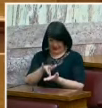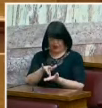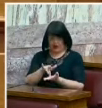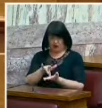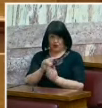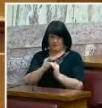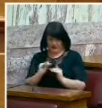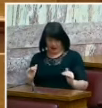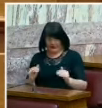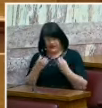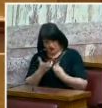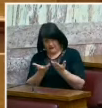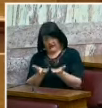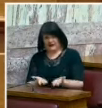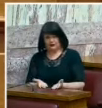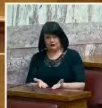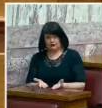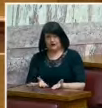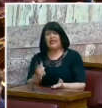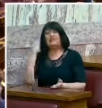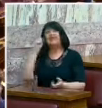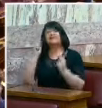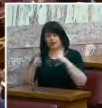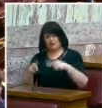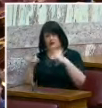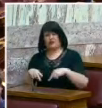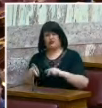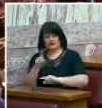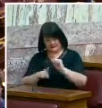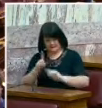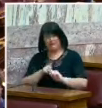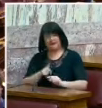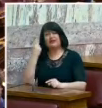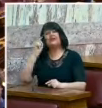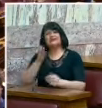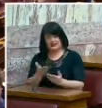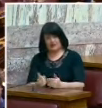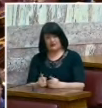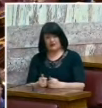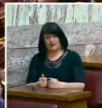Ας σοβαρευτούμε λίγο. Δεν γνωριζόμαστε εδώ πέρα. Δεν γνωριζόμαστε και αναρωτιέμαι.